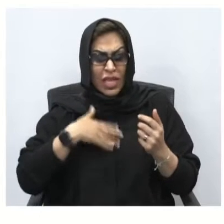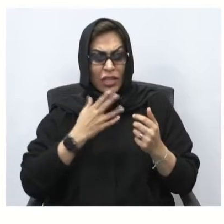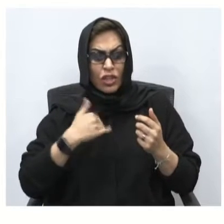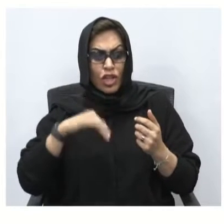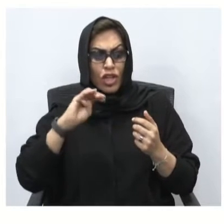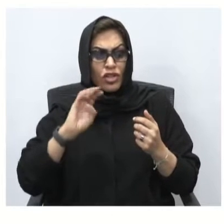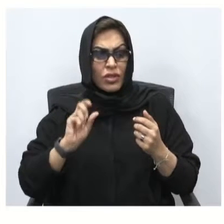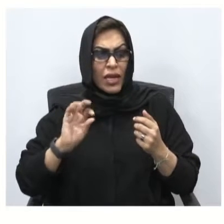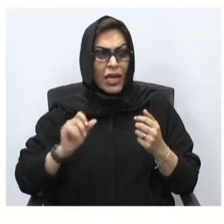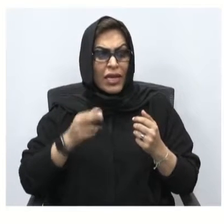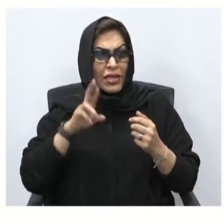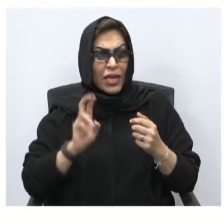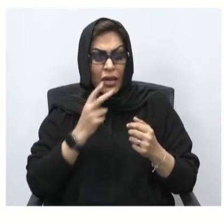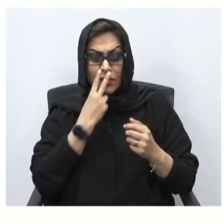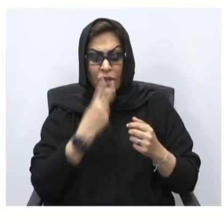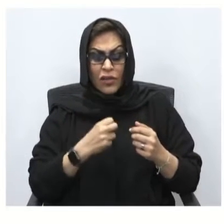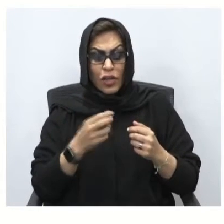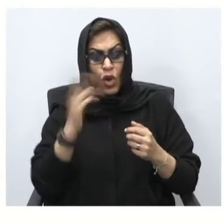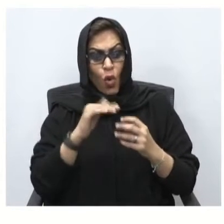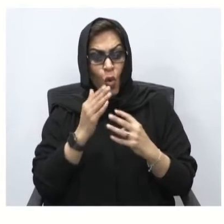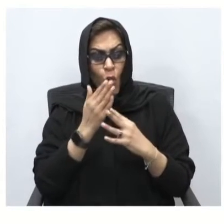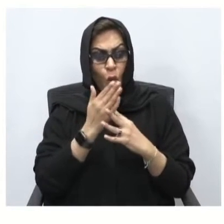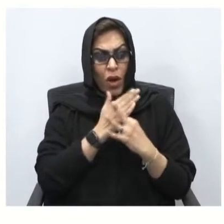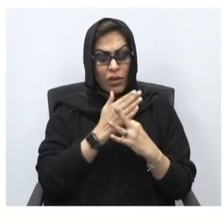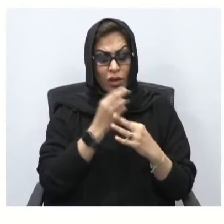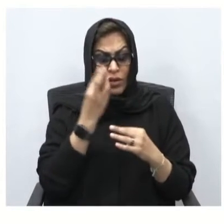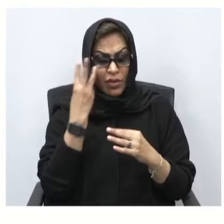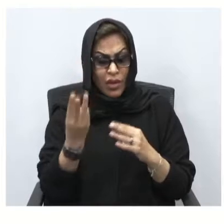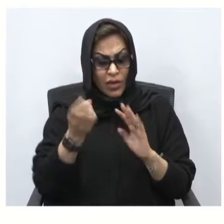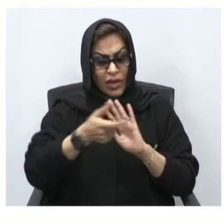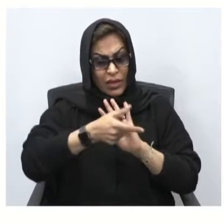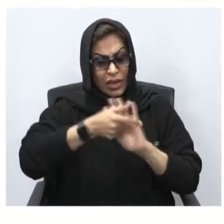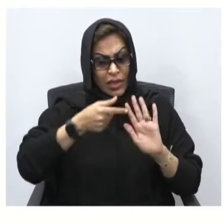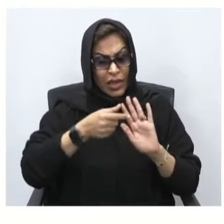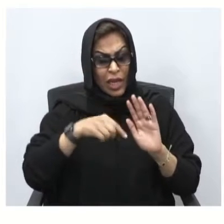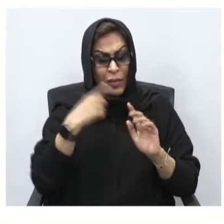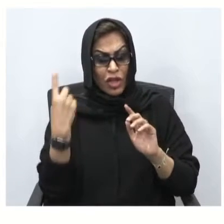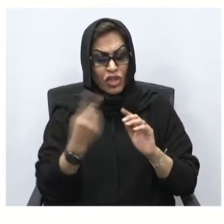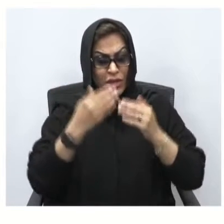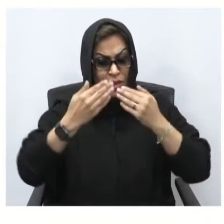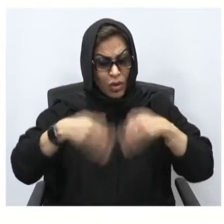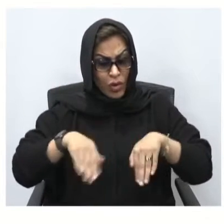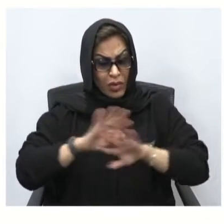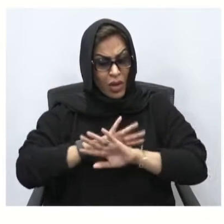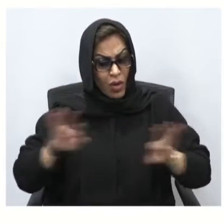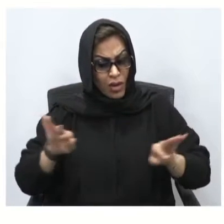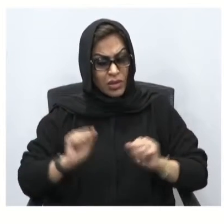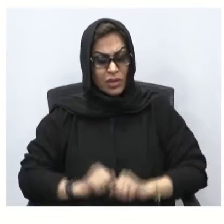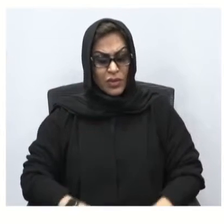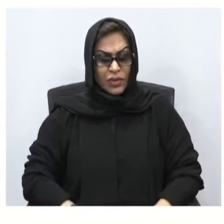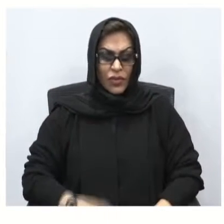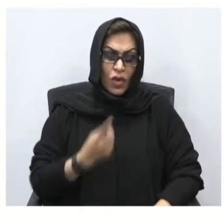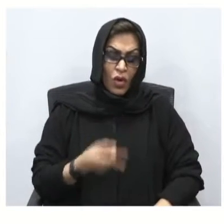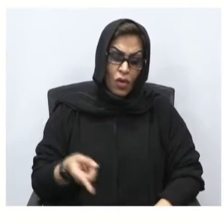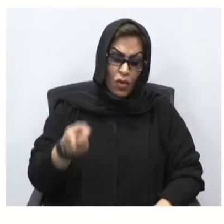التنفسي ذكرنا ان الوحده الثالثه تحتوي على فصلان الفصل الخامس جهاز الدوران والمناعه وانتهينا منه بالكامل